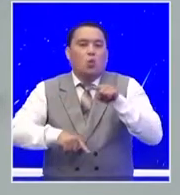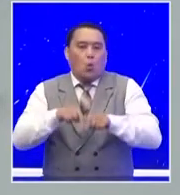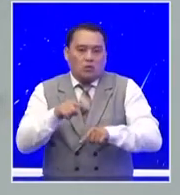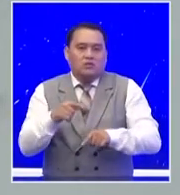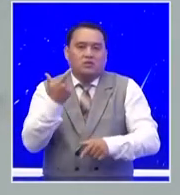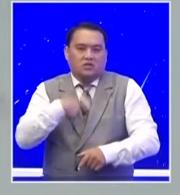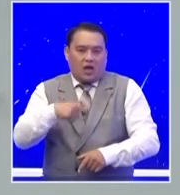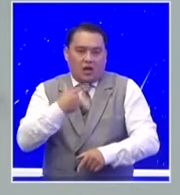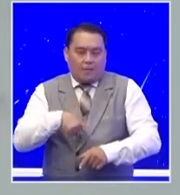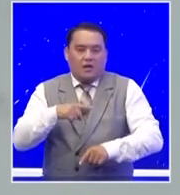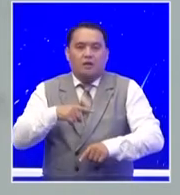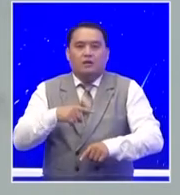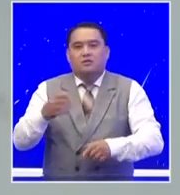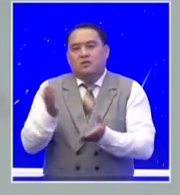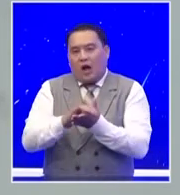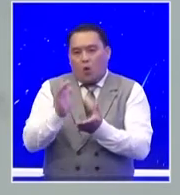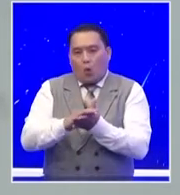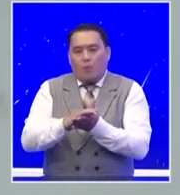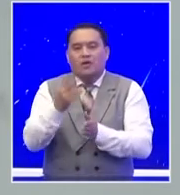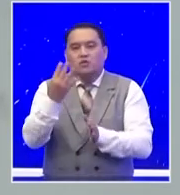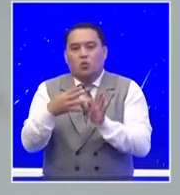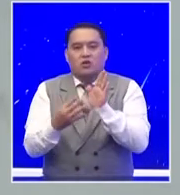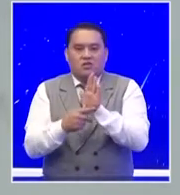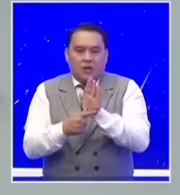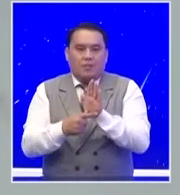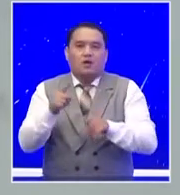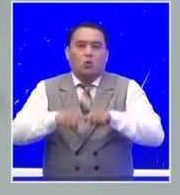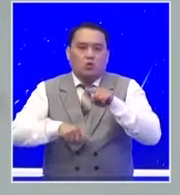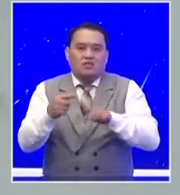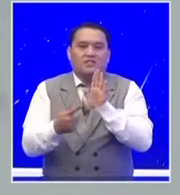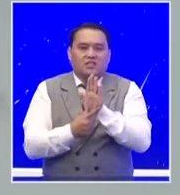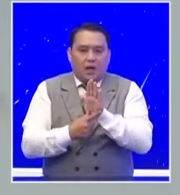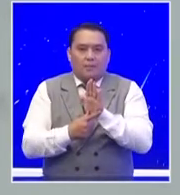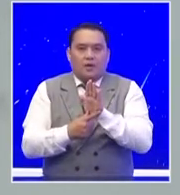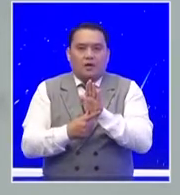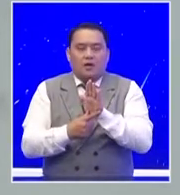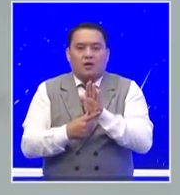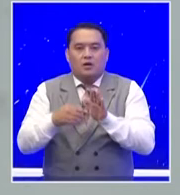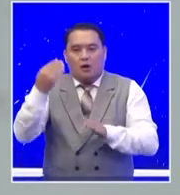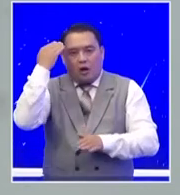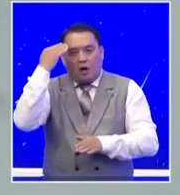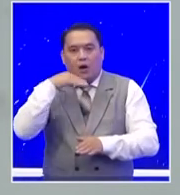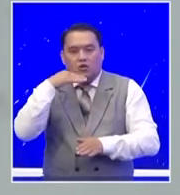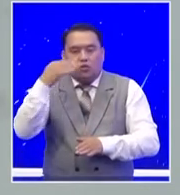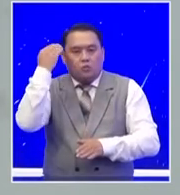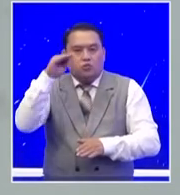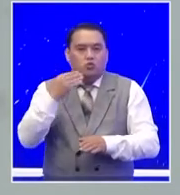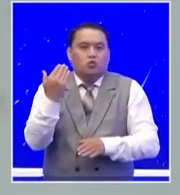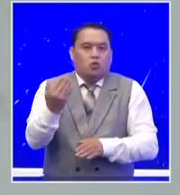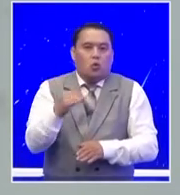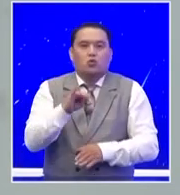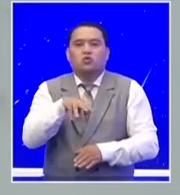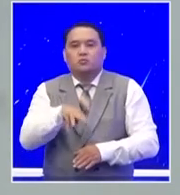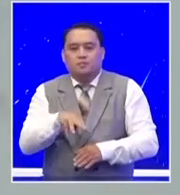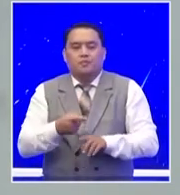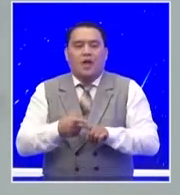потерпевшего. То есть знакомыми у нас 47 совершено, родственниками 7, отчимами 2, отцами 6. Это